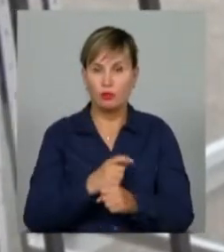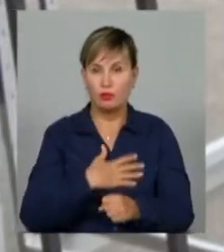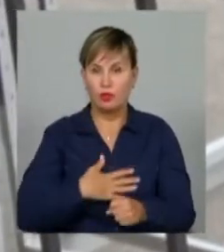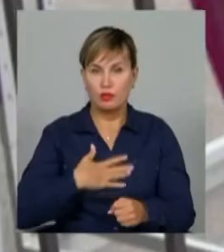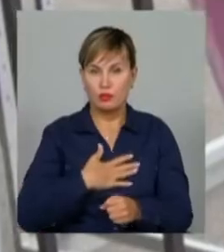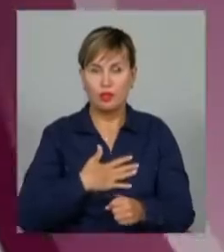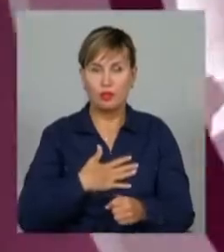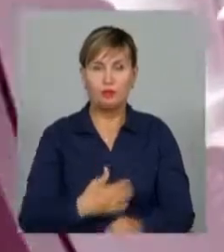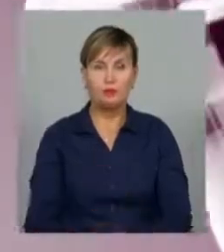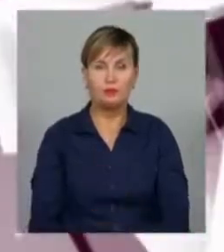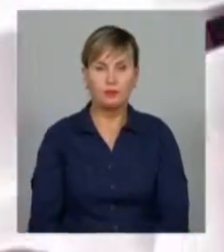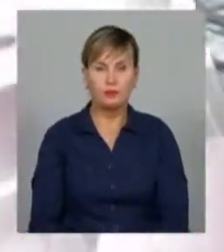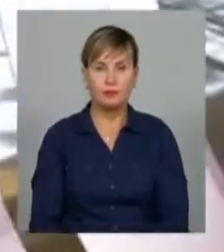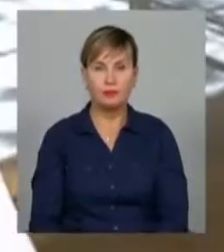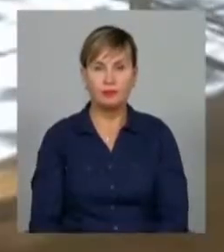по этому поводу.